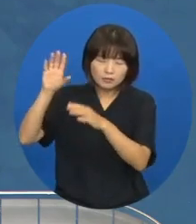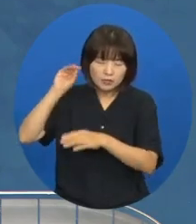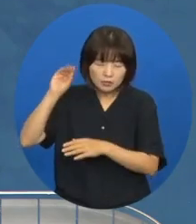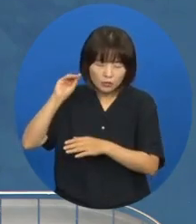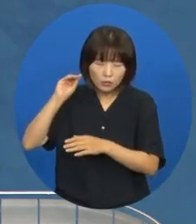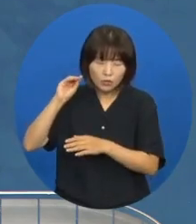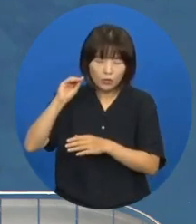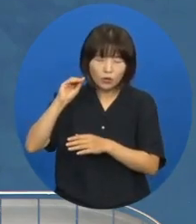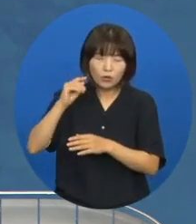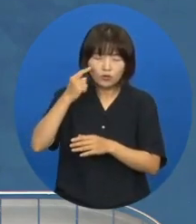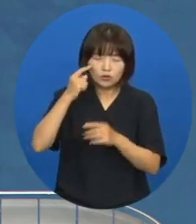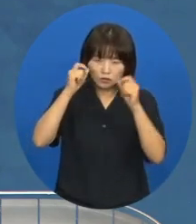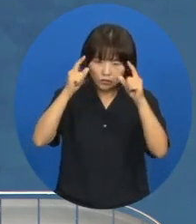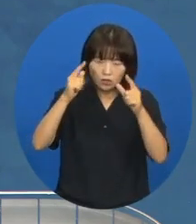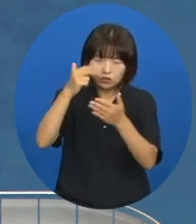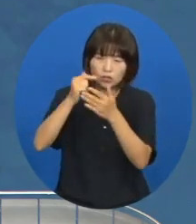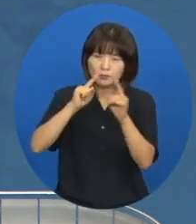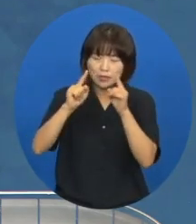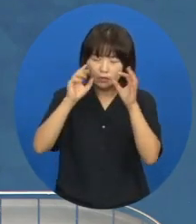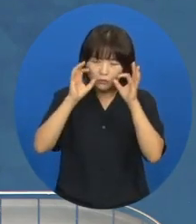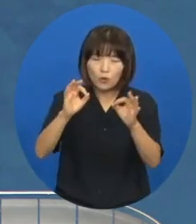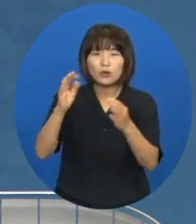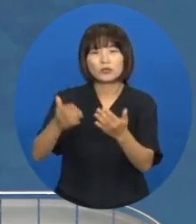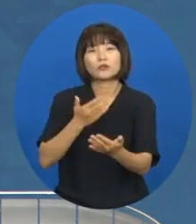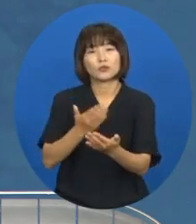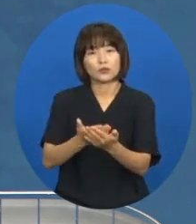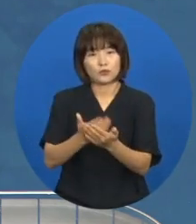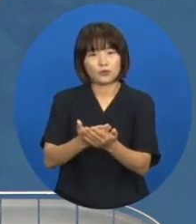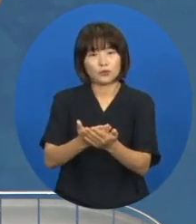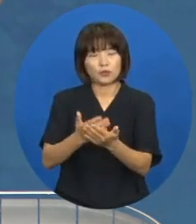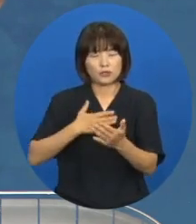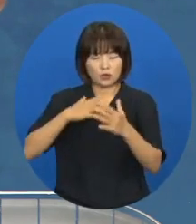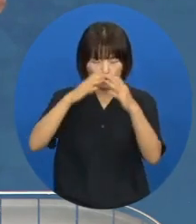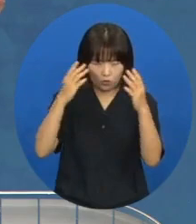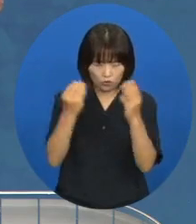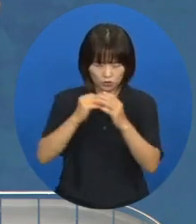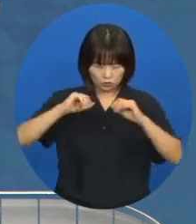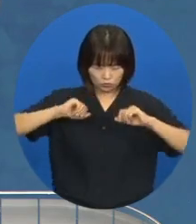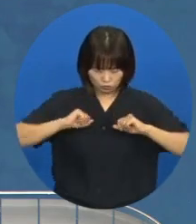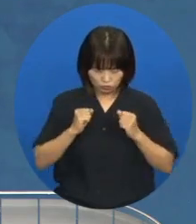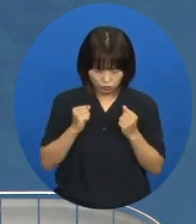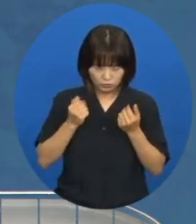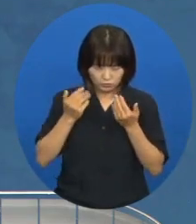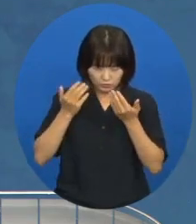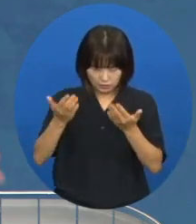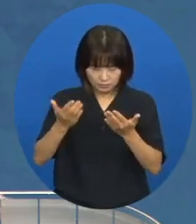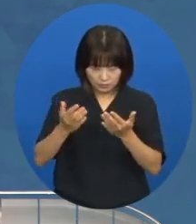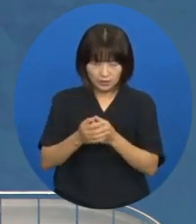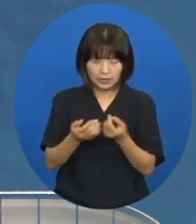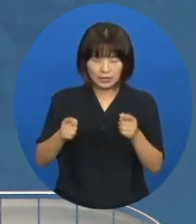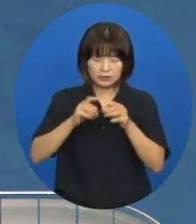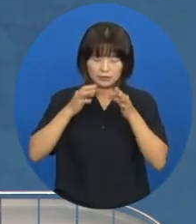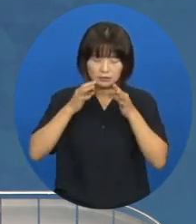눈을 열어 주의 말씀을 보게 해 주시옵소서. 제가 온전히 순종하겠습니다. 통성으로 기도하겠습니다.